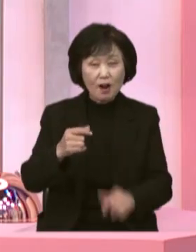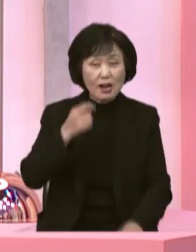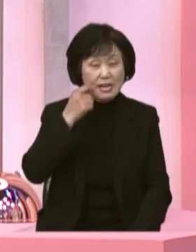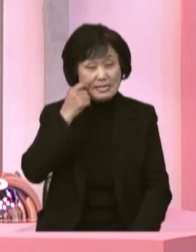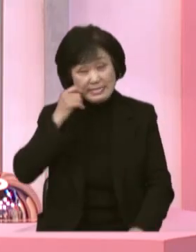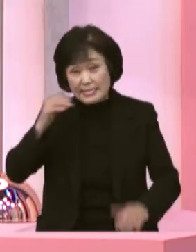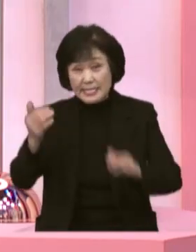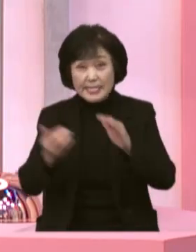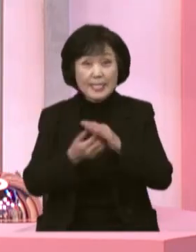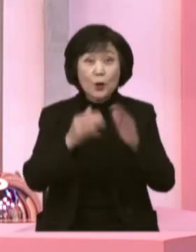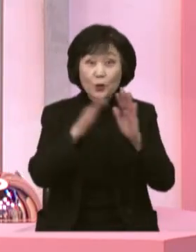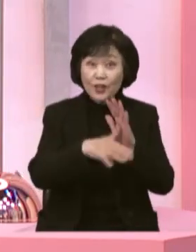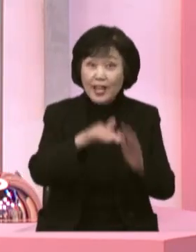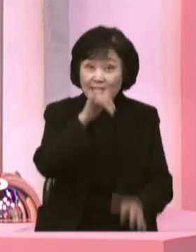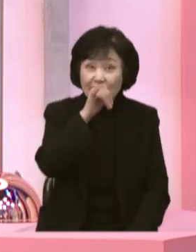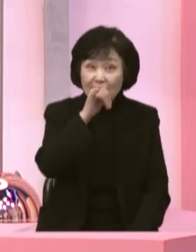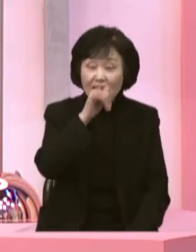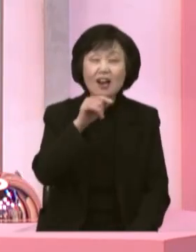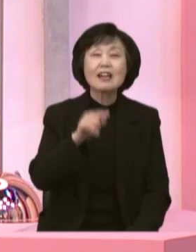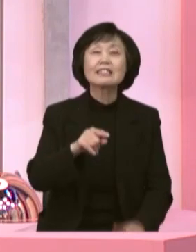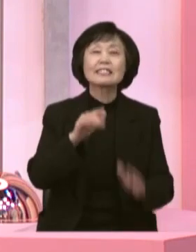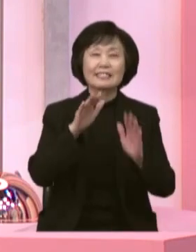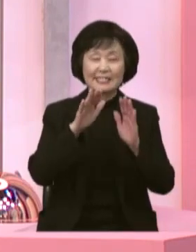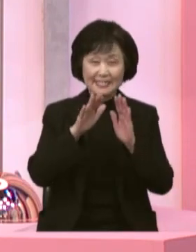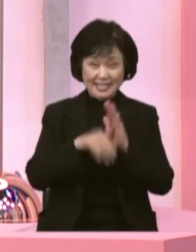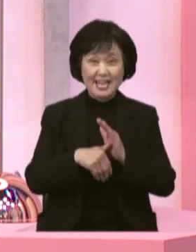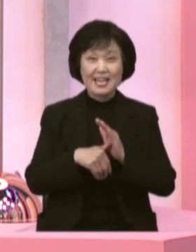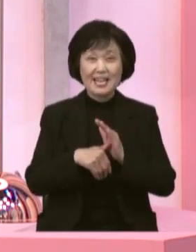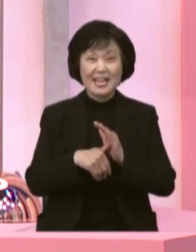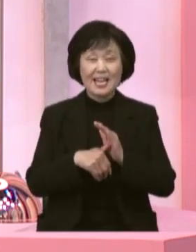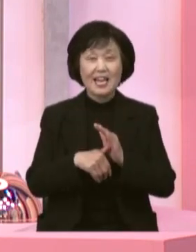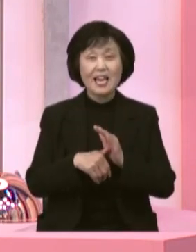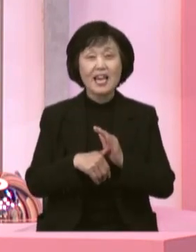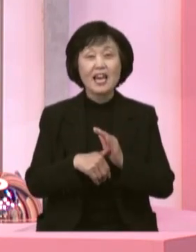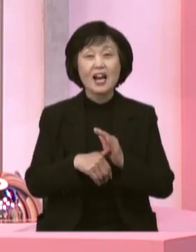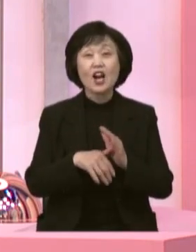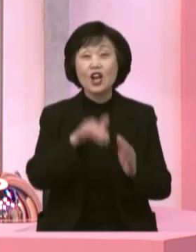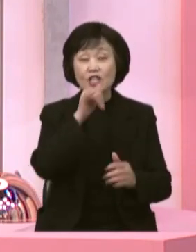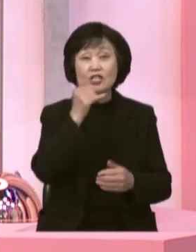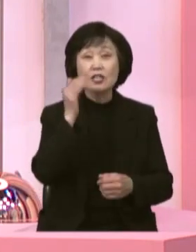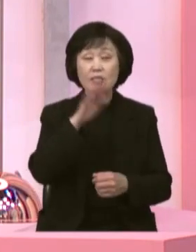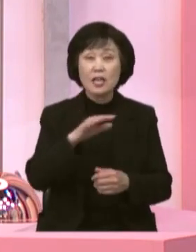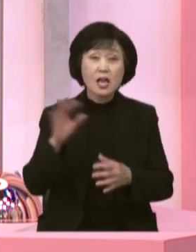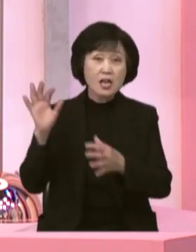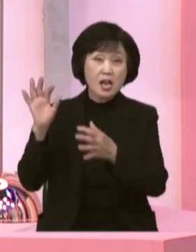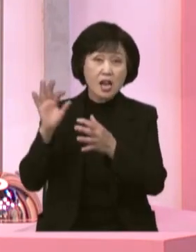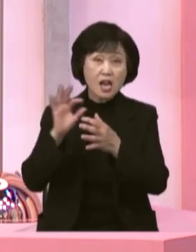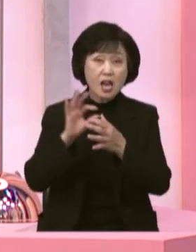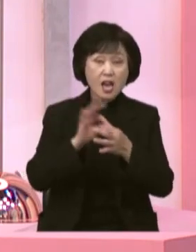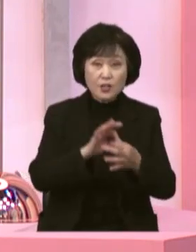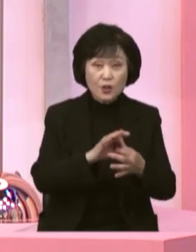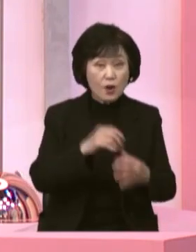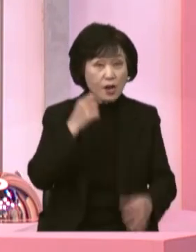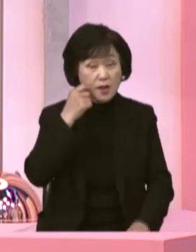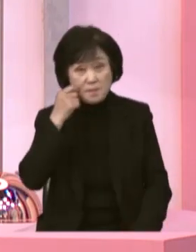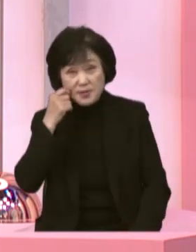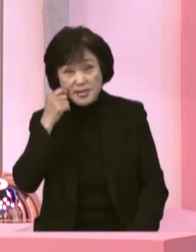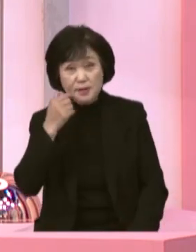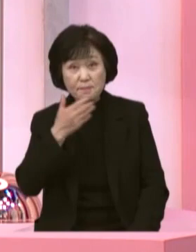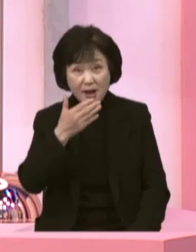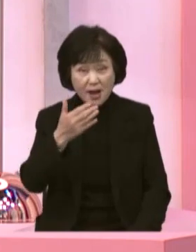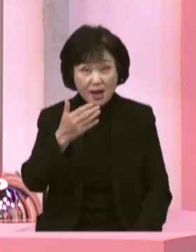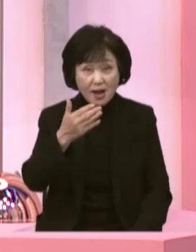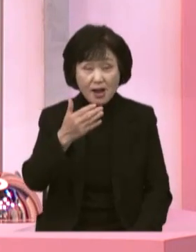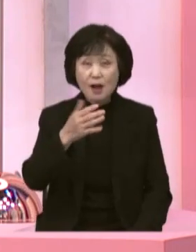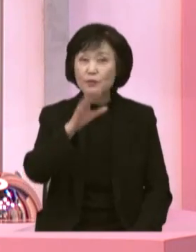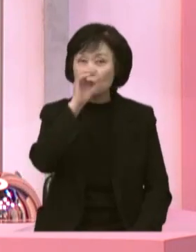그 코미디언은 코미디언답게 생겨야 되잖아요. 네. 근데 조금 좀 이렇게 아, 쟤는